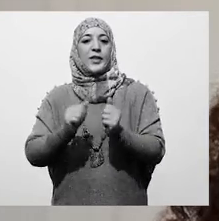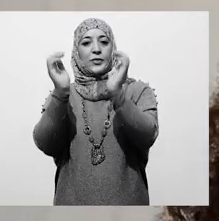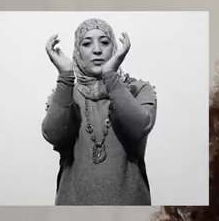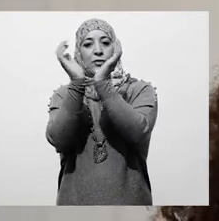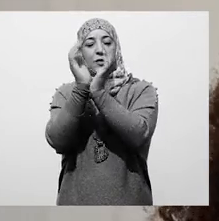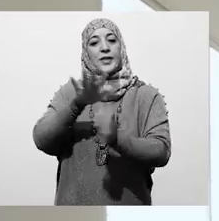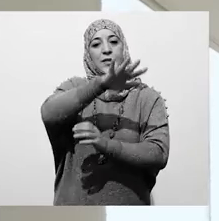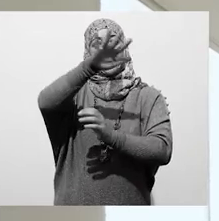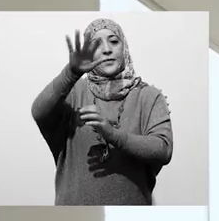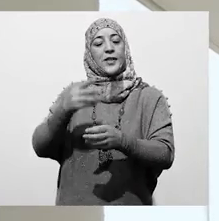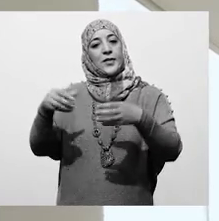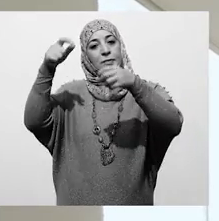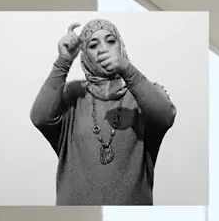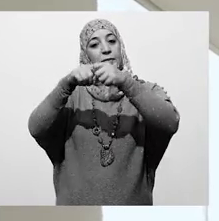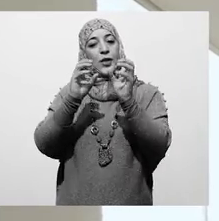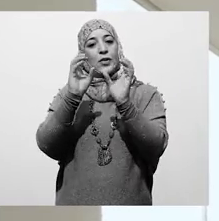international